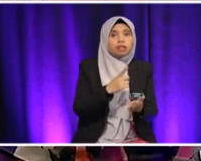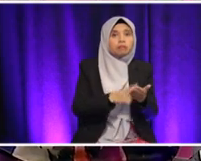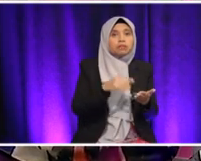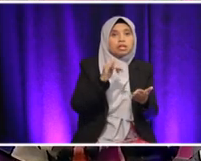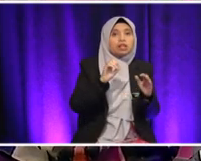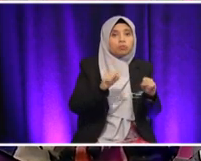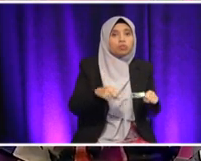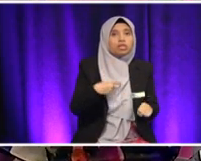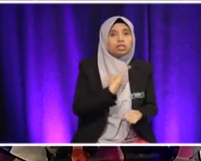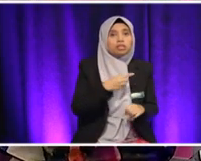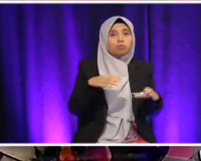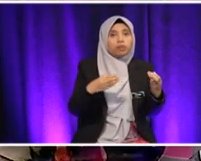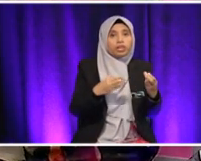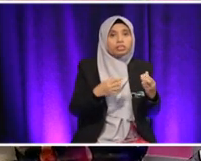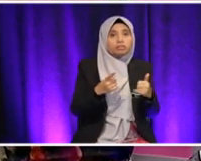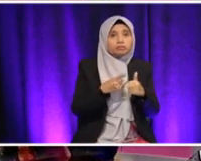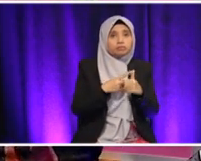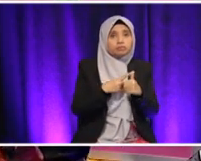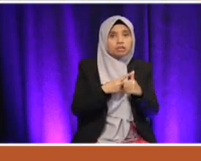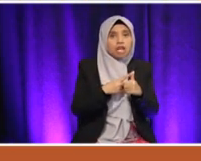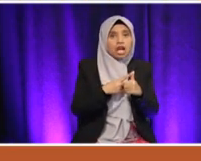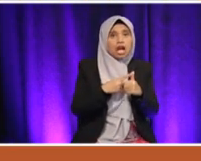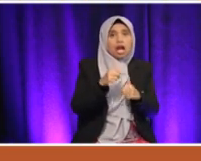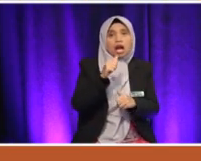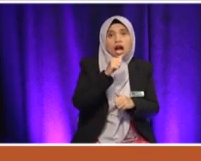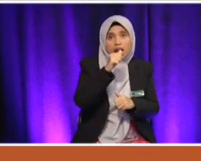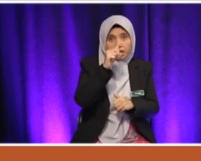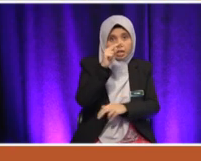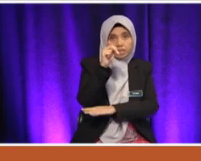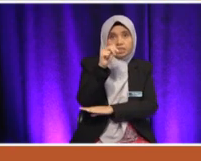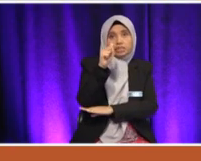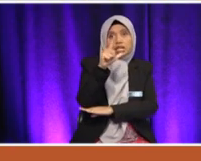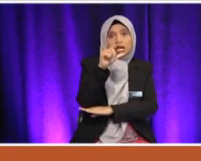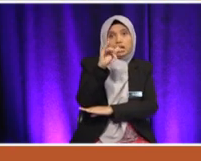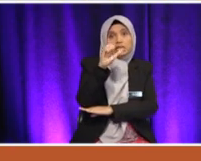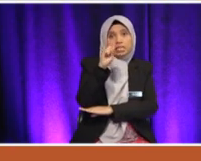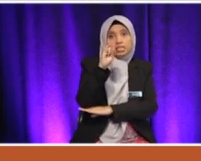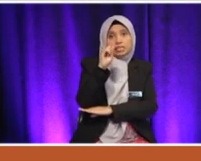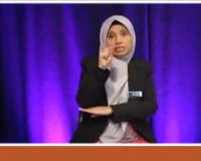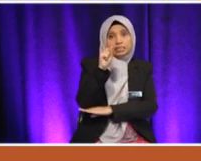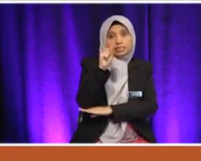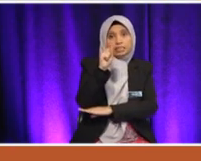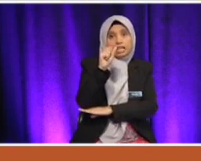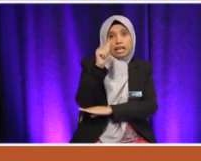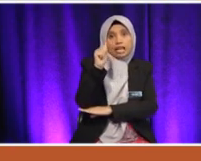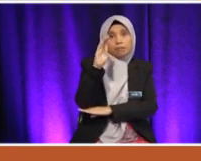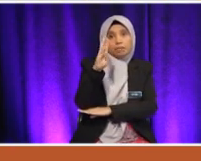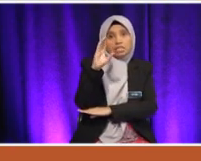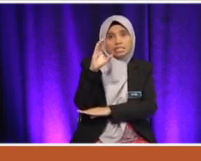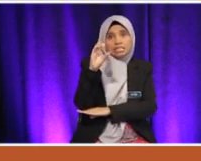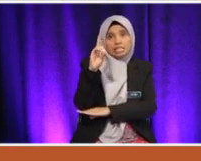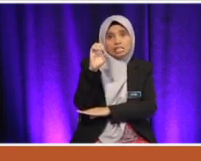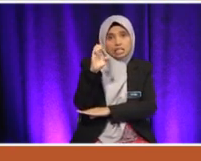yang pertama sekali lagi karena analisis keadaan warga emas menggunakan analisis abcde